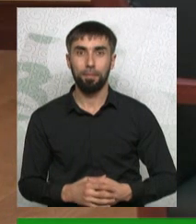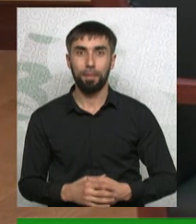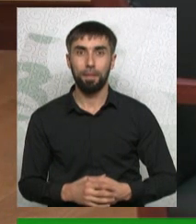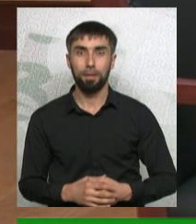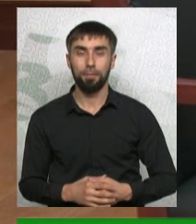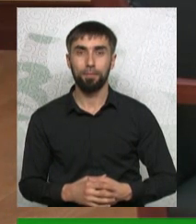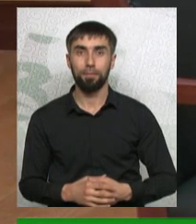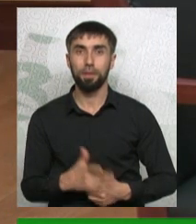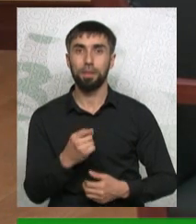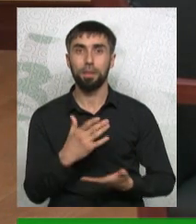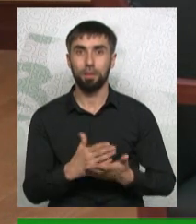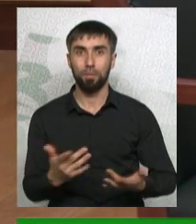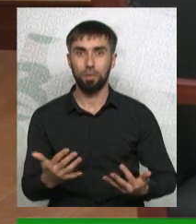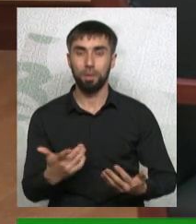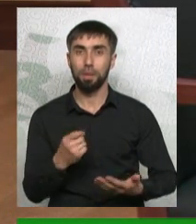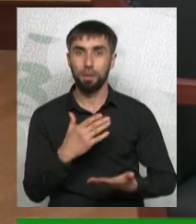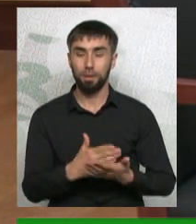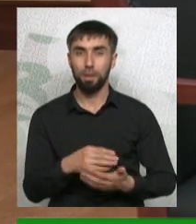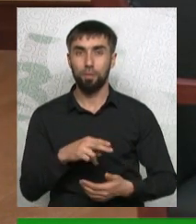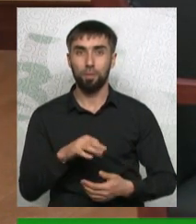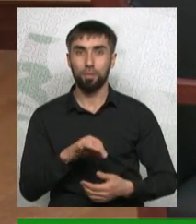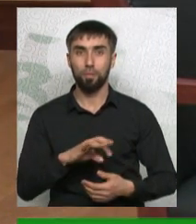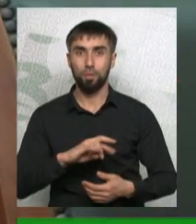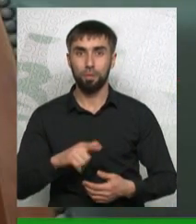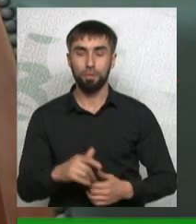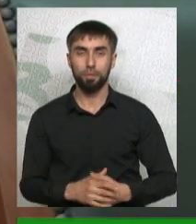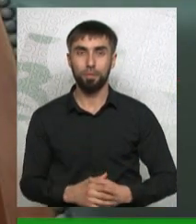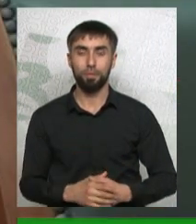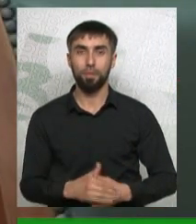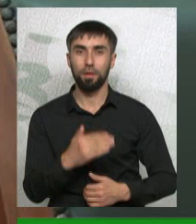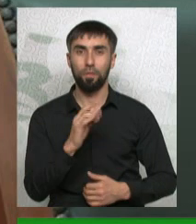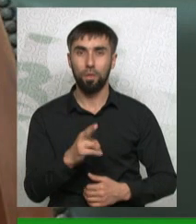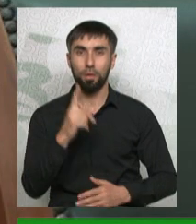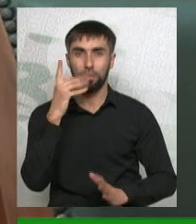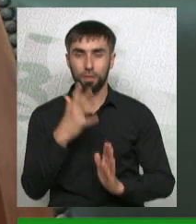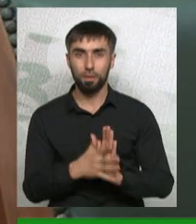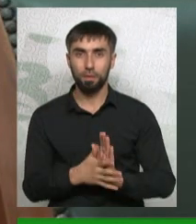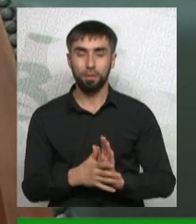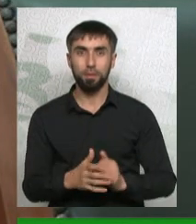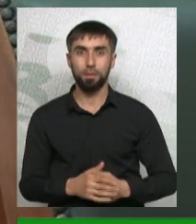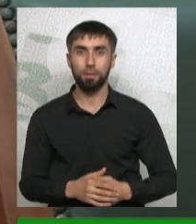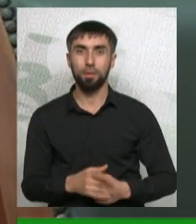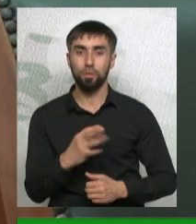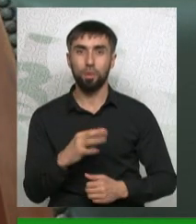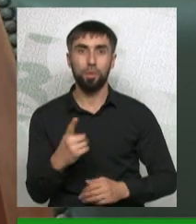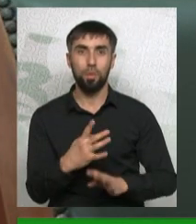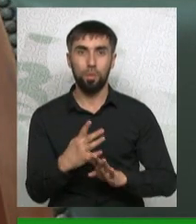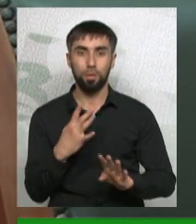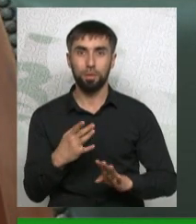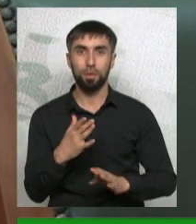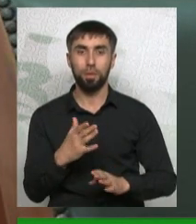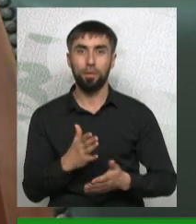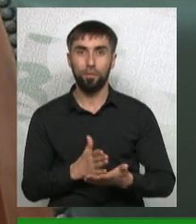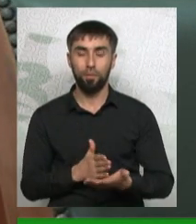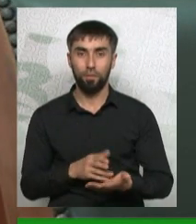Там, где есть потребность. Где есть потребность. Да. ФОКи, понятно. Уличные Но площадки. В первую очередь, вот